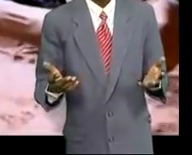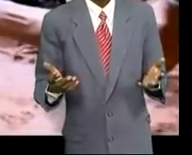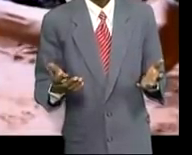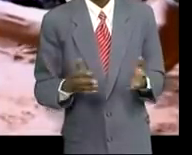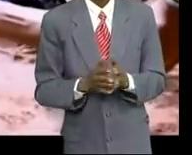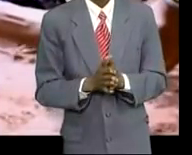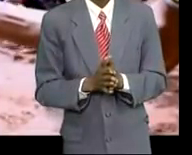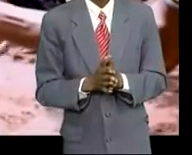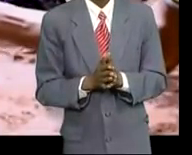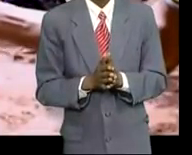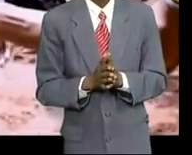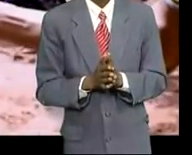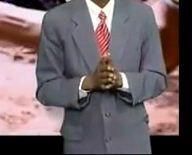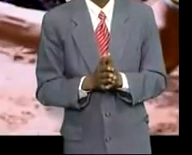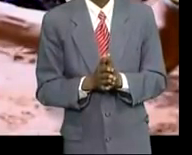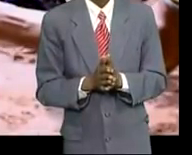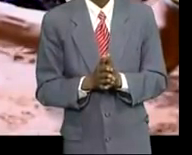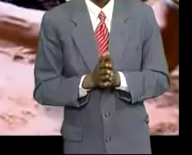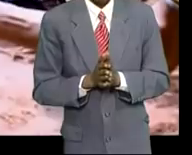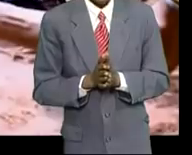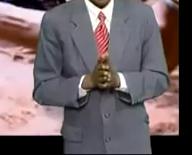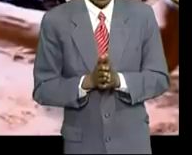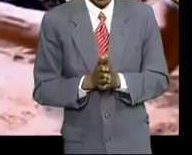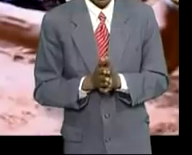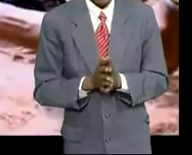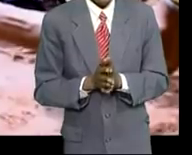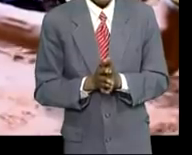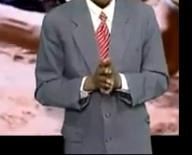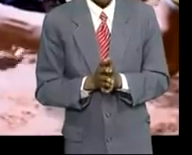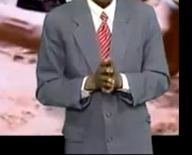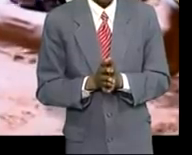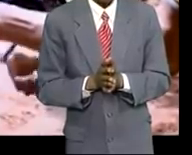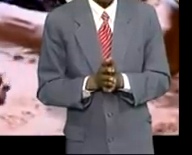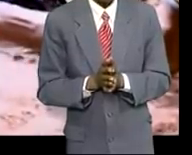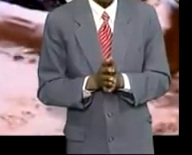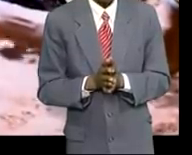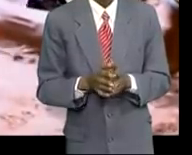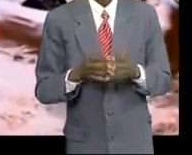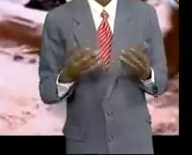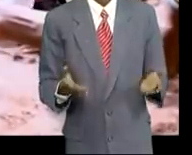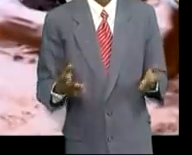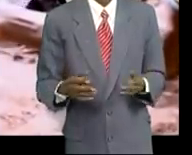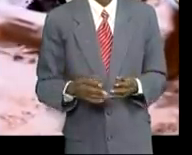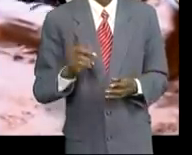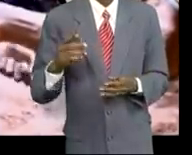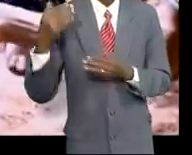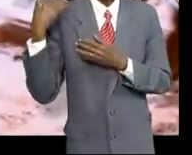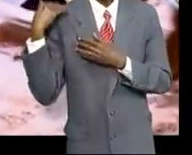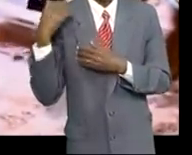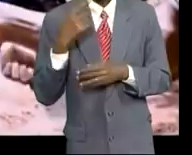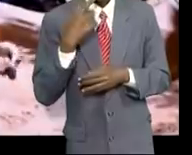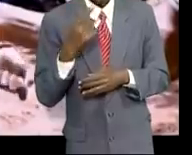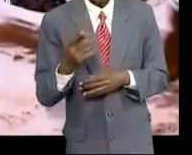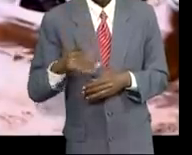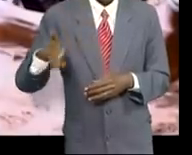je vous rassure, sans être contredit, que la province du Sud-Ubangi actuellement, c'est une province à vocation minière et puis